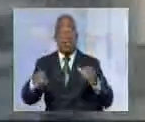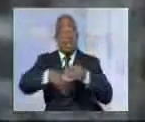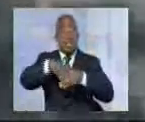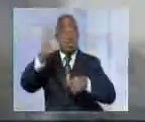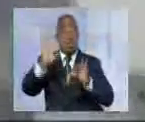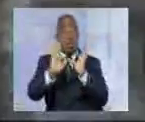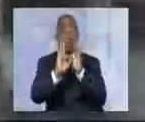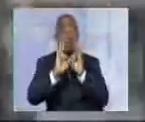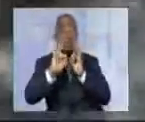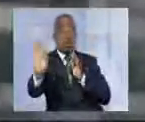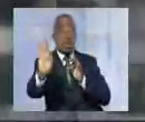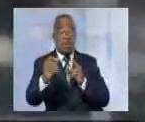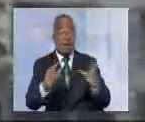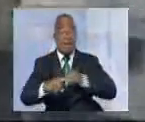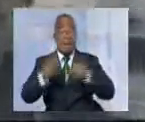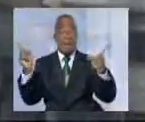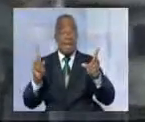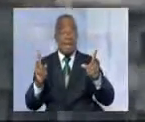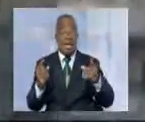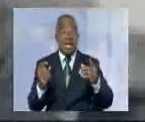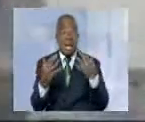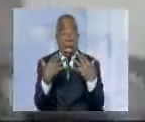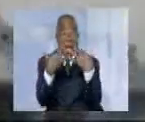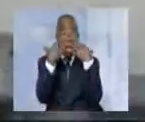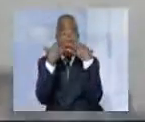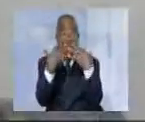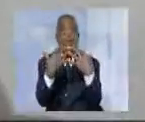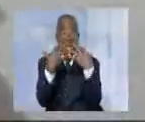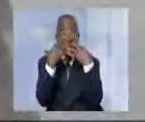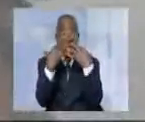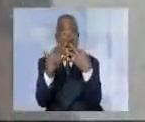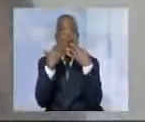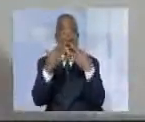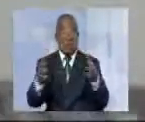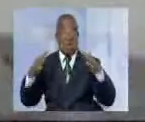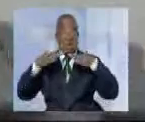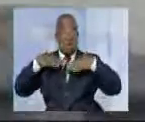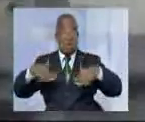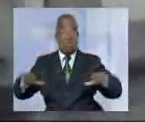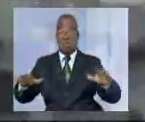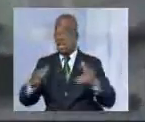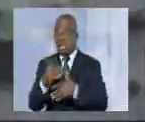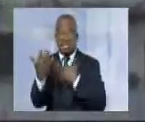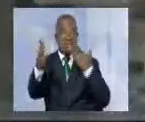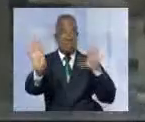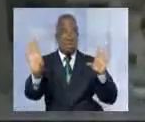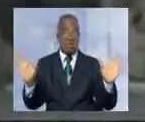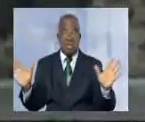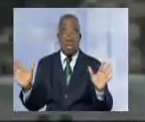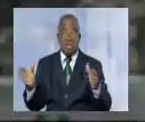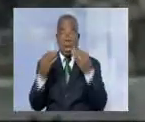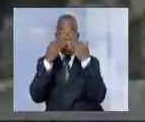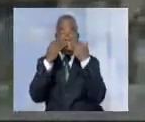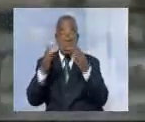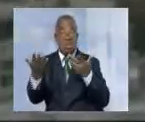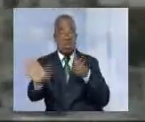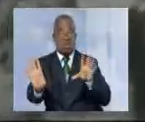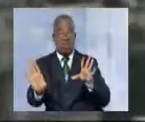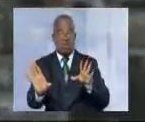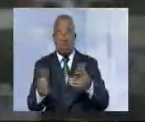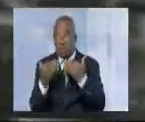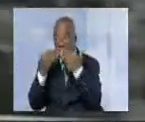sauvegarder son pouvoir, le président syrien semble prêt à tout. Un responsable du renseignement militaire israélien a affirmé ce mardi